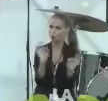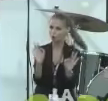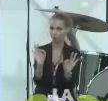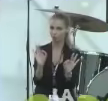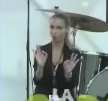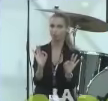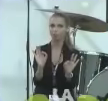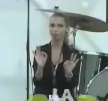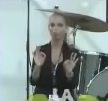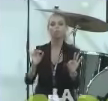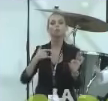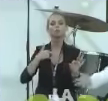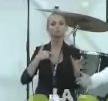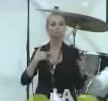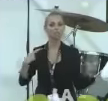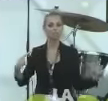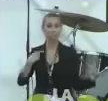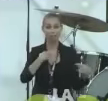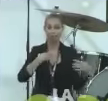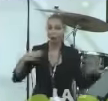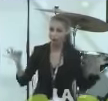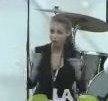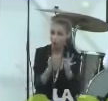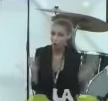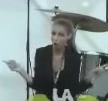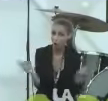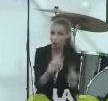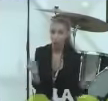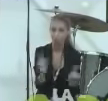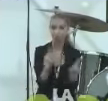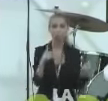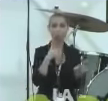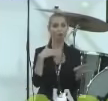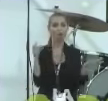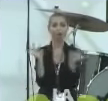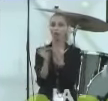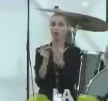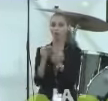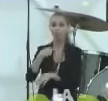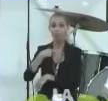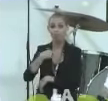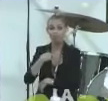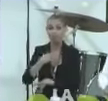no, io non ci sto alla nuova comunicazione, perché